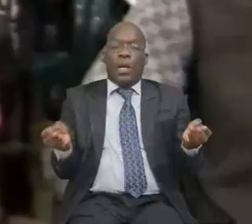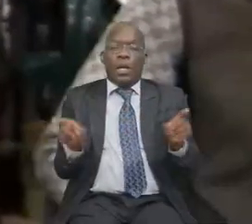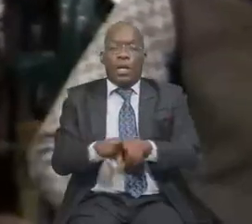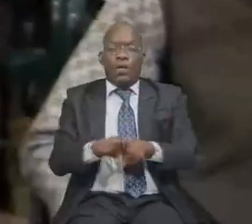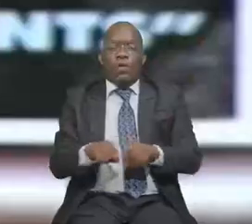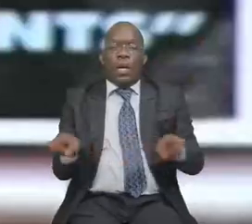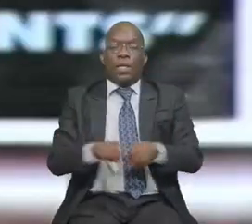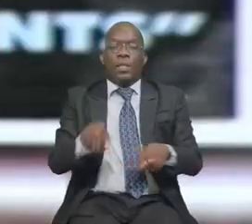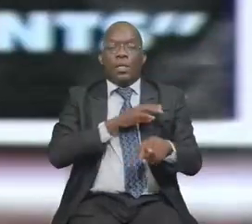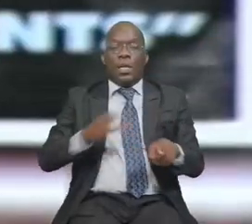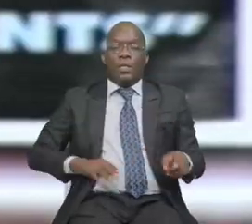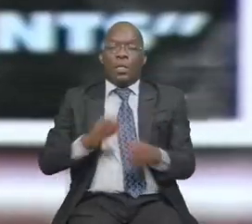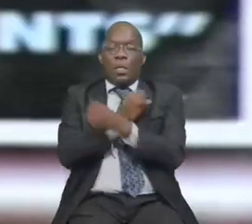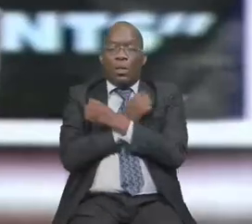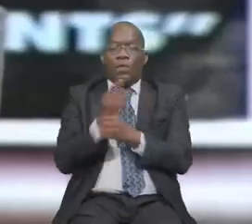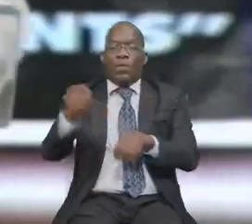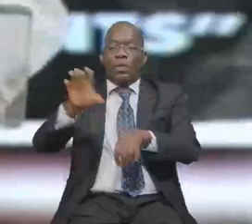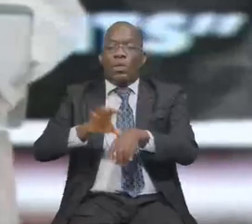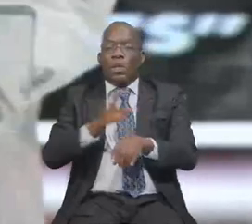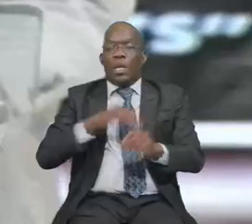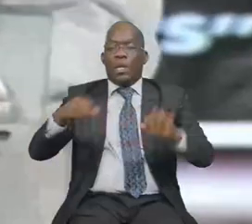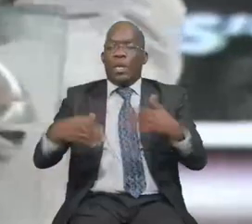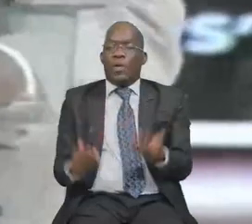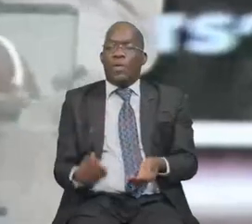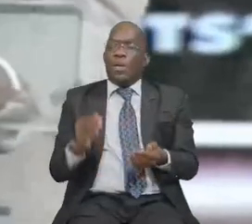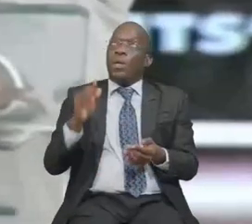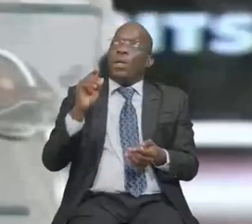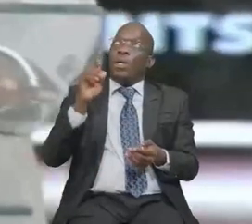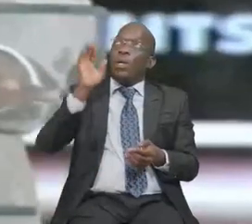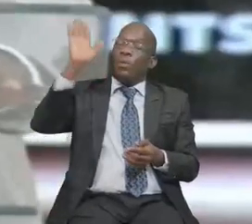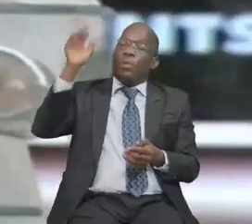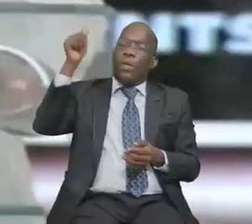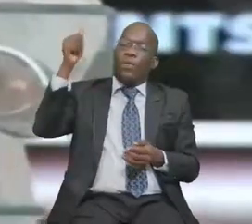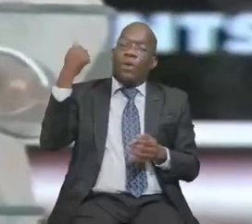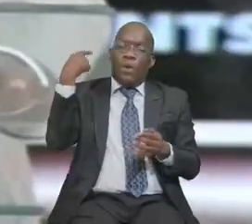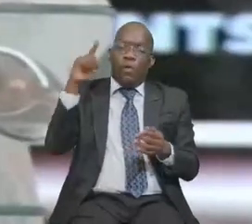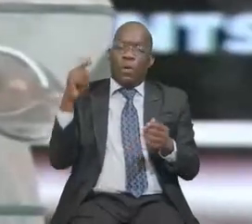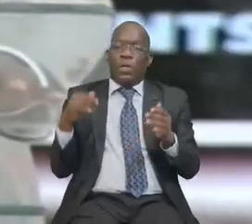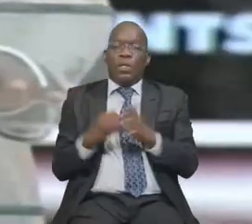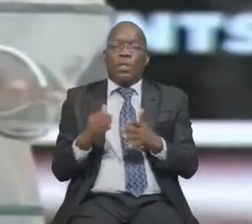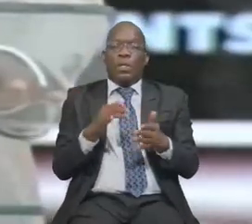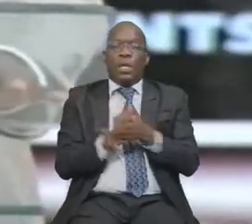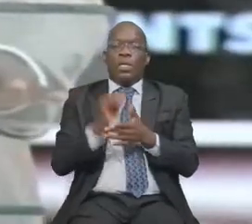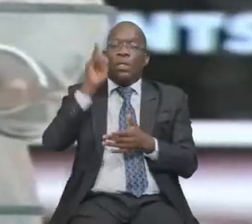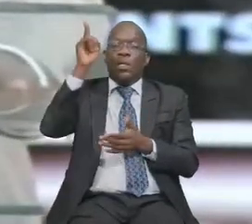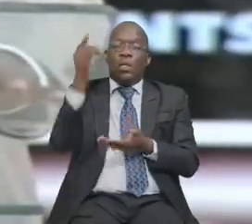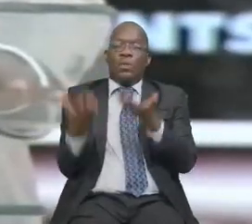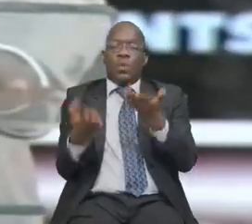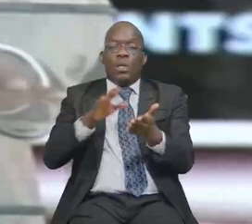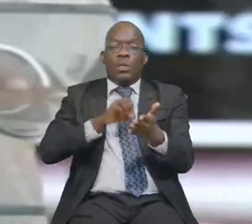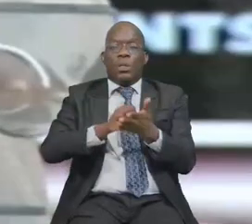pour elle, afin de la sanctifier par la parole, après l'avoir purifié par le baptême